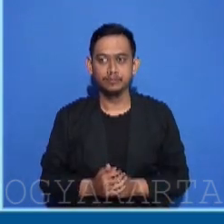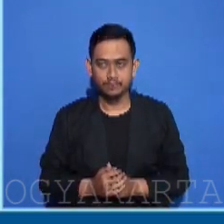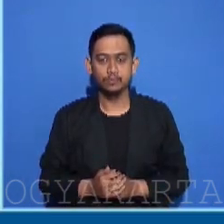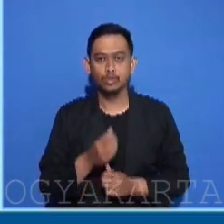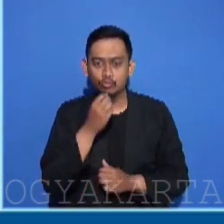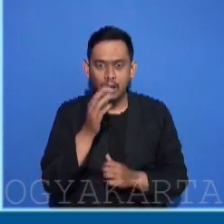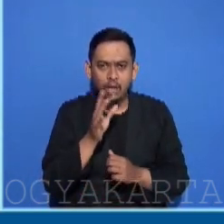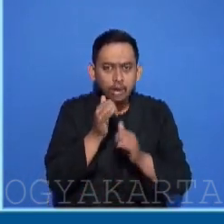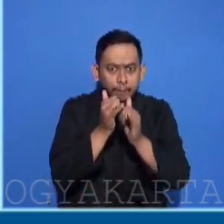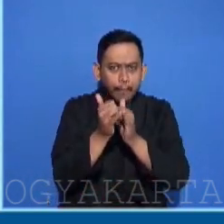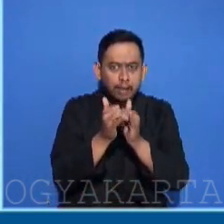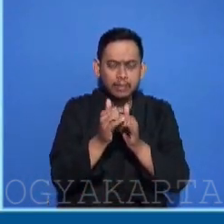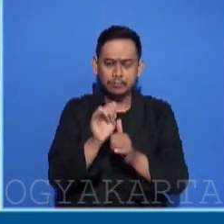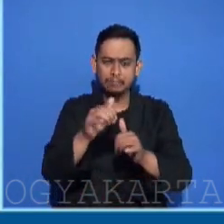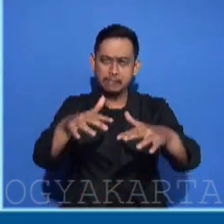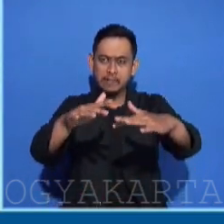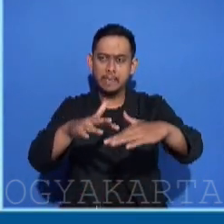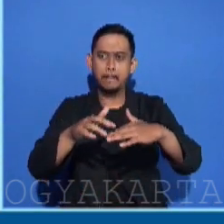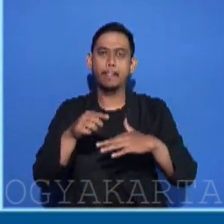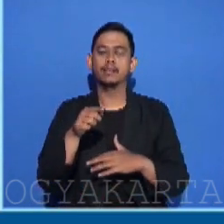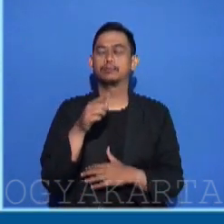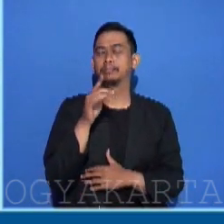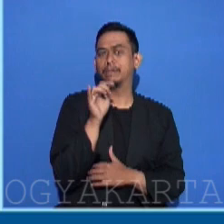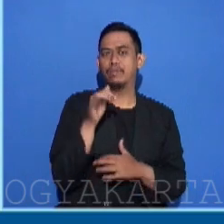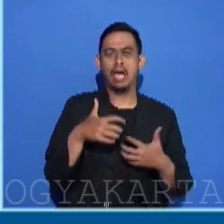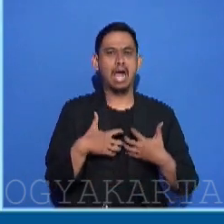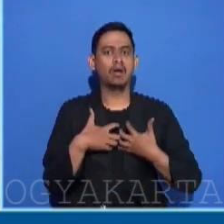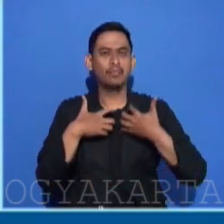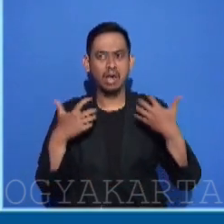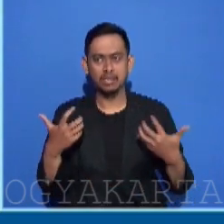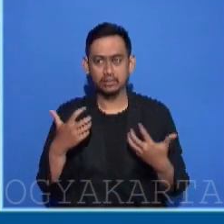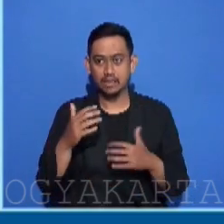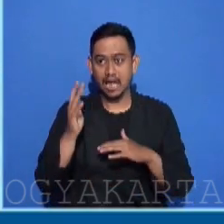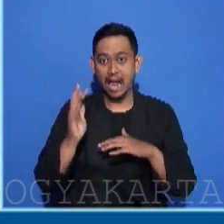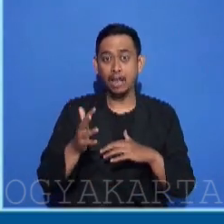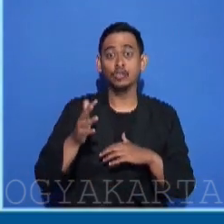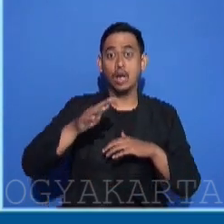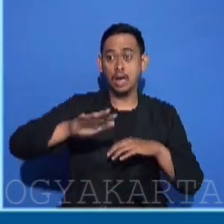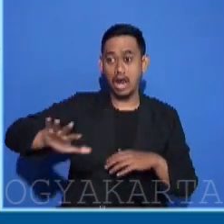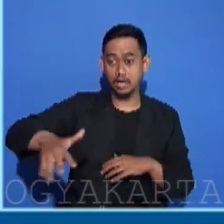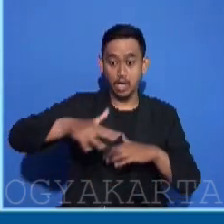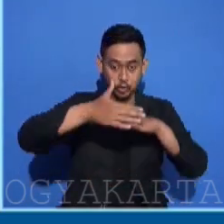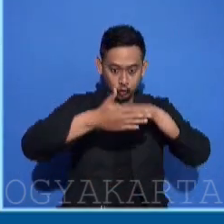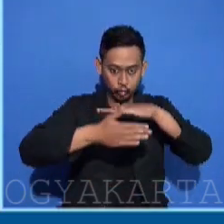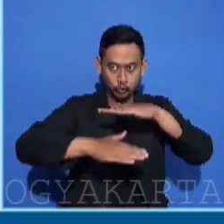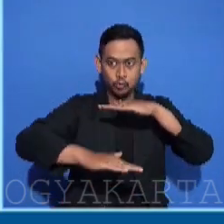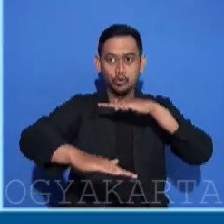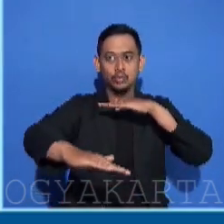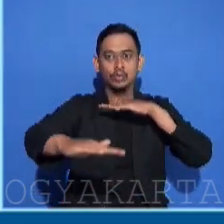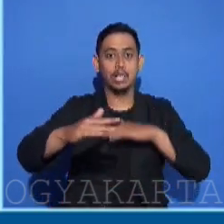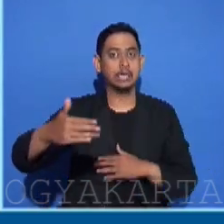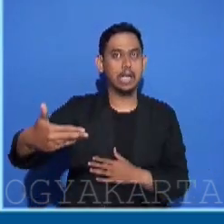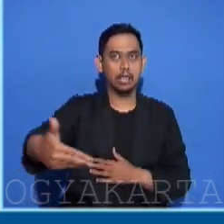ugi kathah biota seganten ingkang sagetipun pranguli nalika toya seganten susut. Nalika kawontenan toya nembe susut,